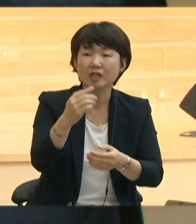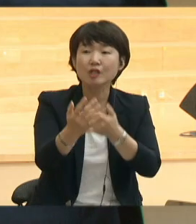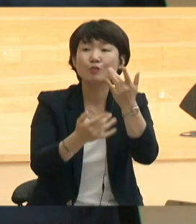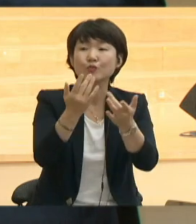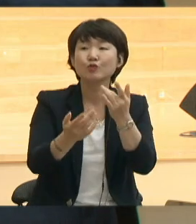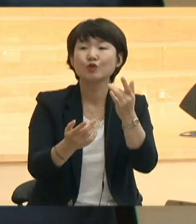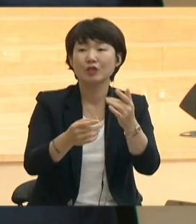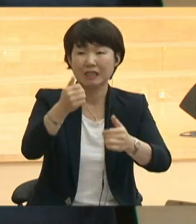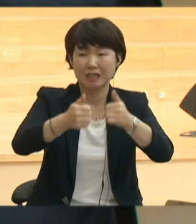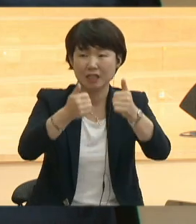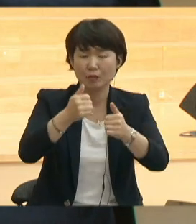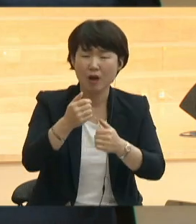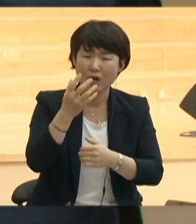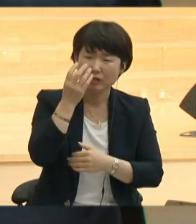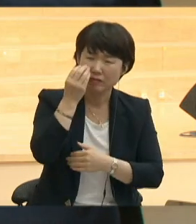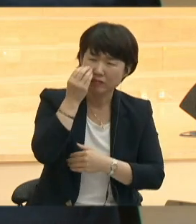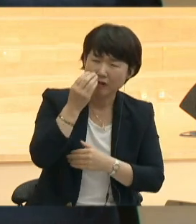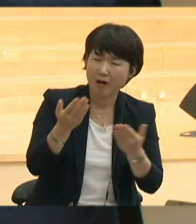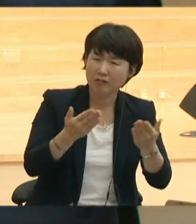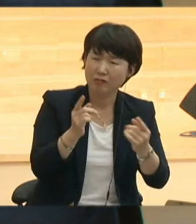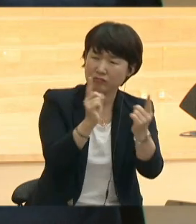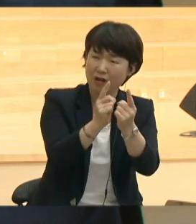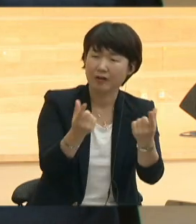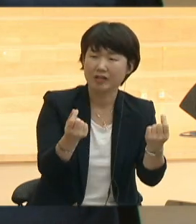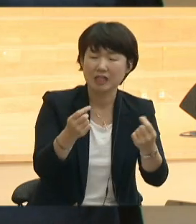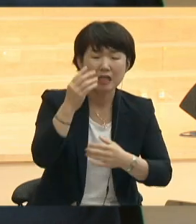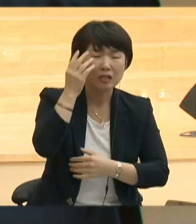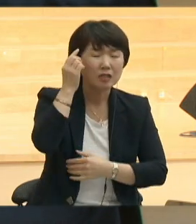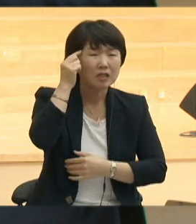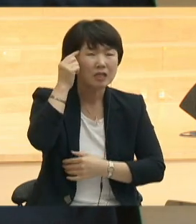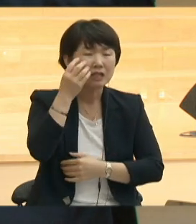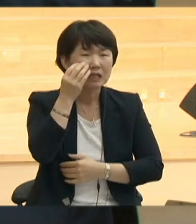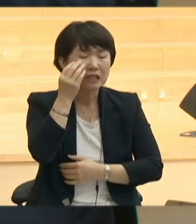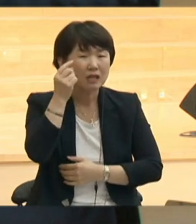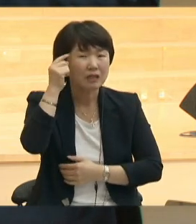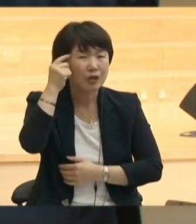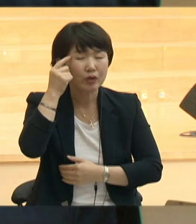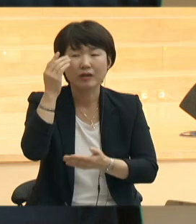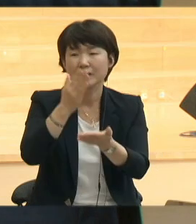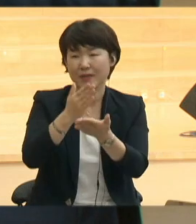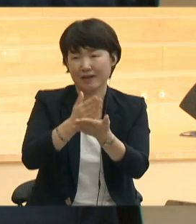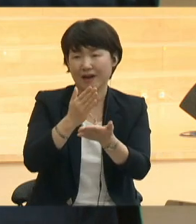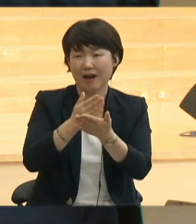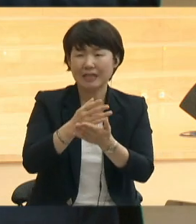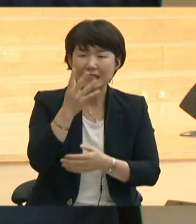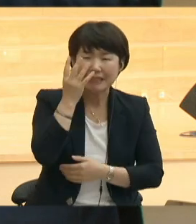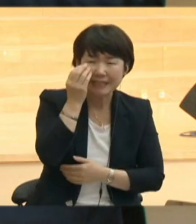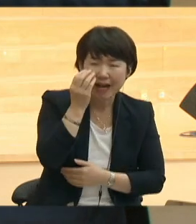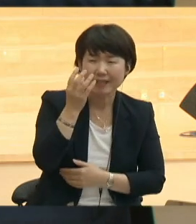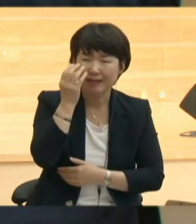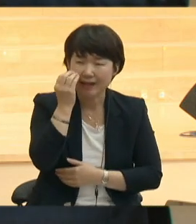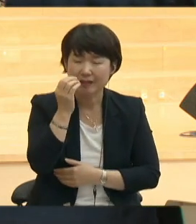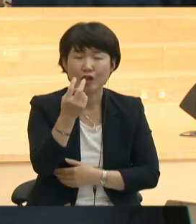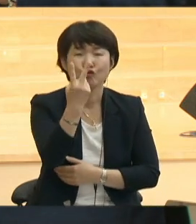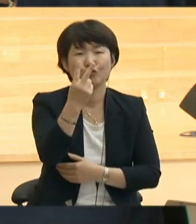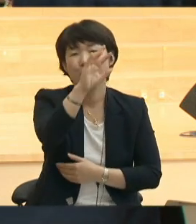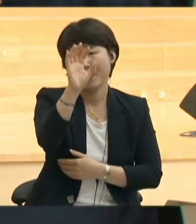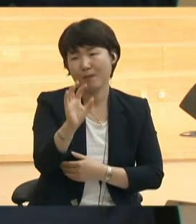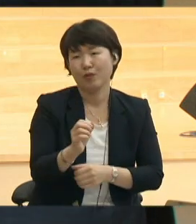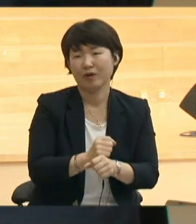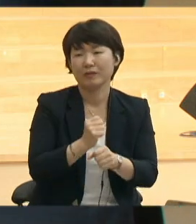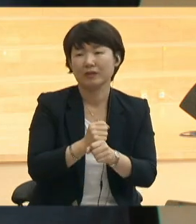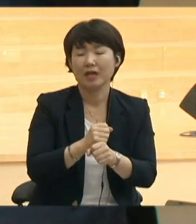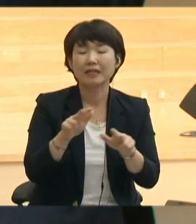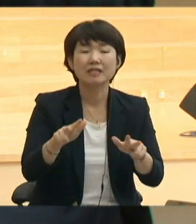이상한 일 당 것 같이 이상히 여기지 말고 이상 이란 말을 두번 써요 일단 배도록 뭐라고 말하 냐